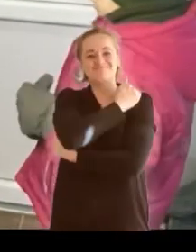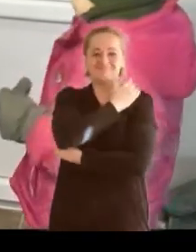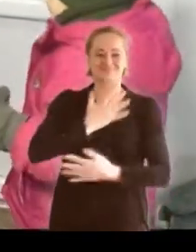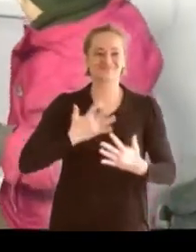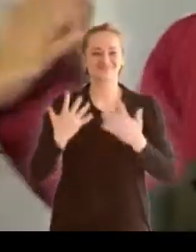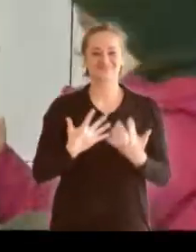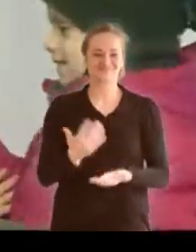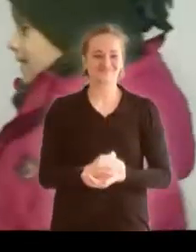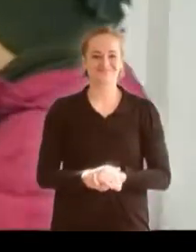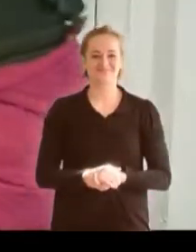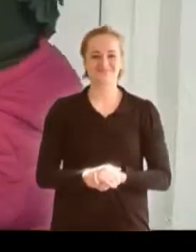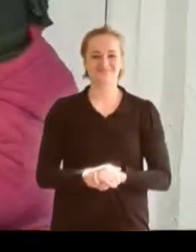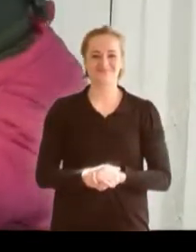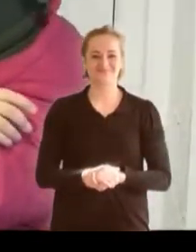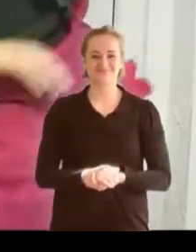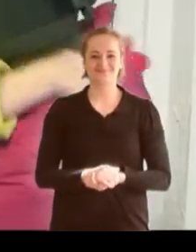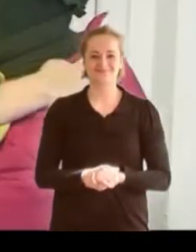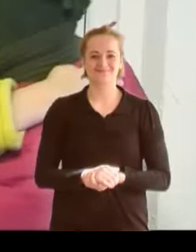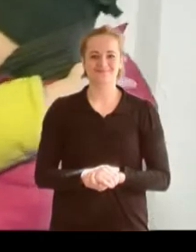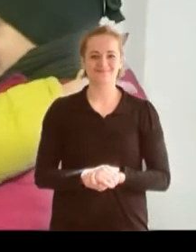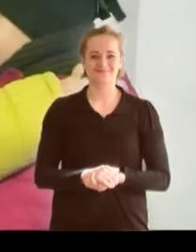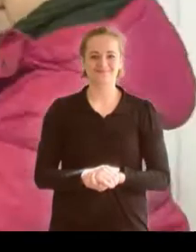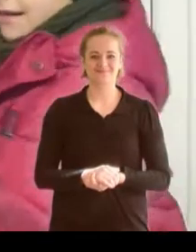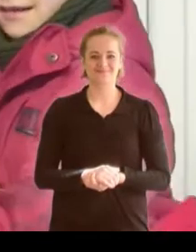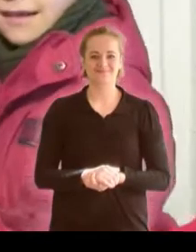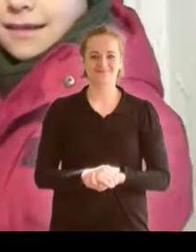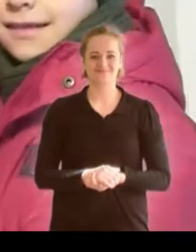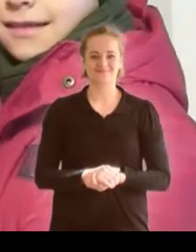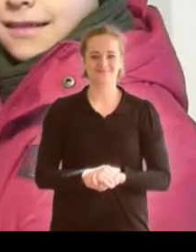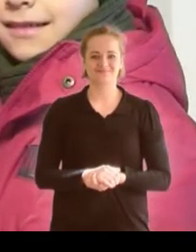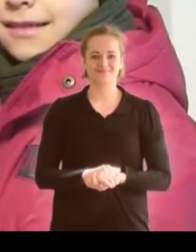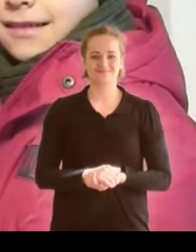Geri darbai visada šalia tavęs.